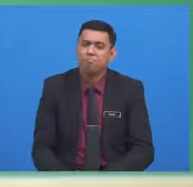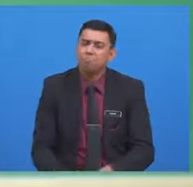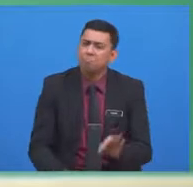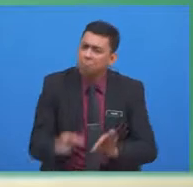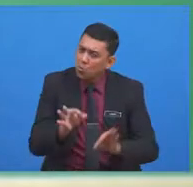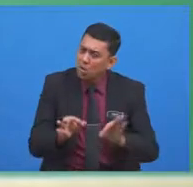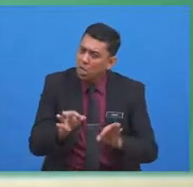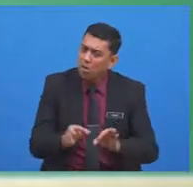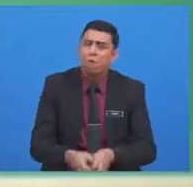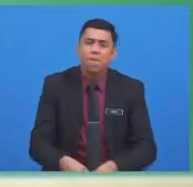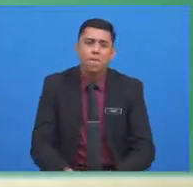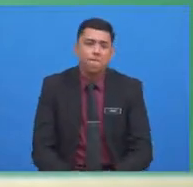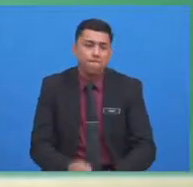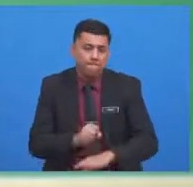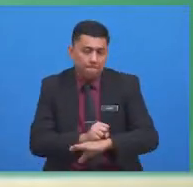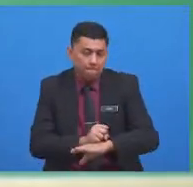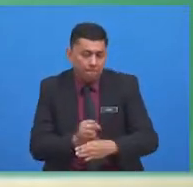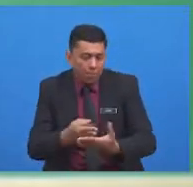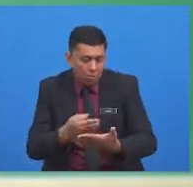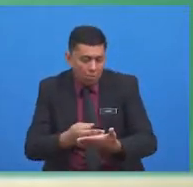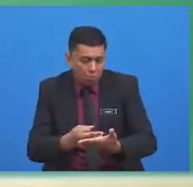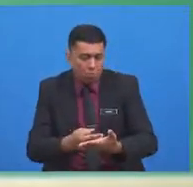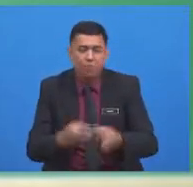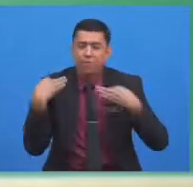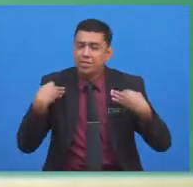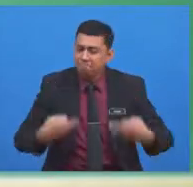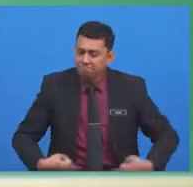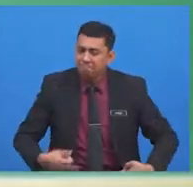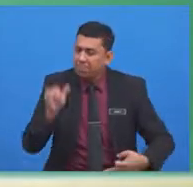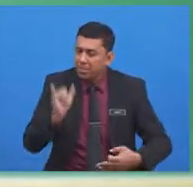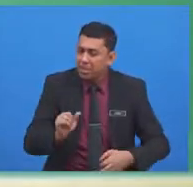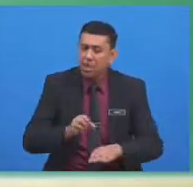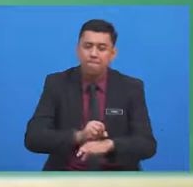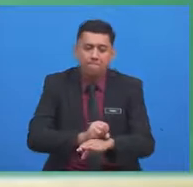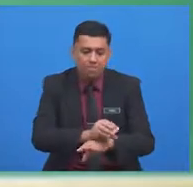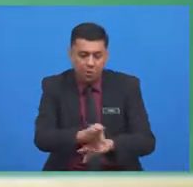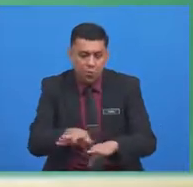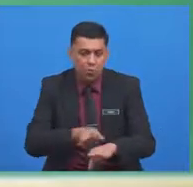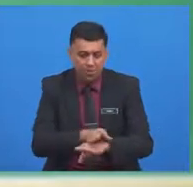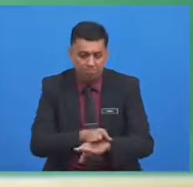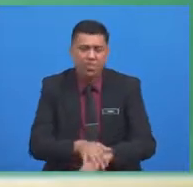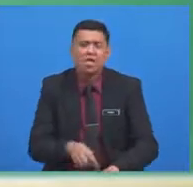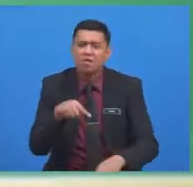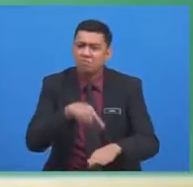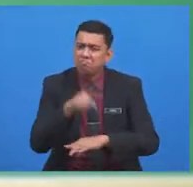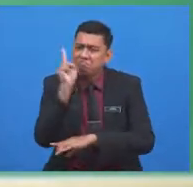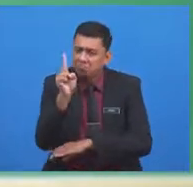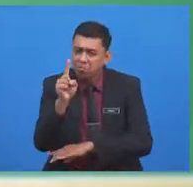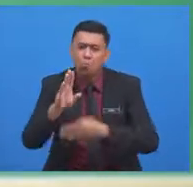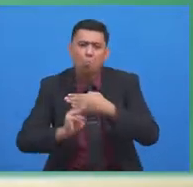menghuraikan tentang faktor fizikal yang mempengaruhi proses luluh hawa di sesebuah